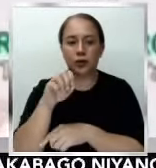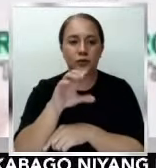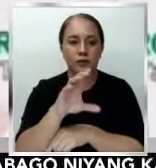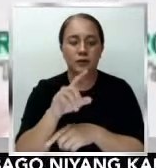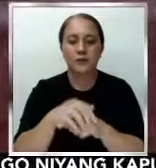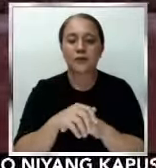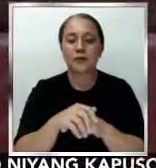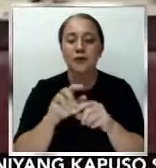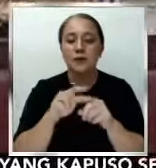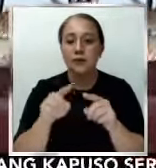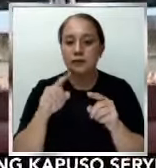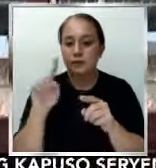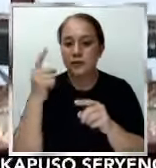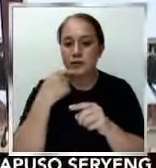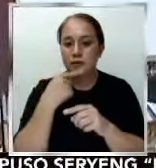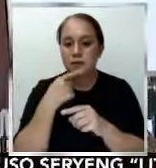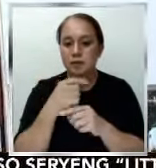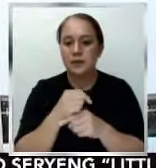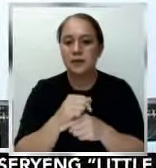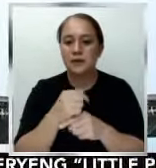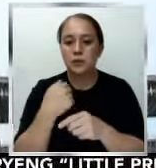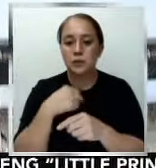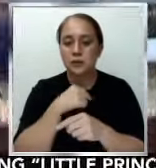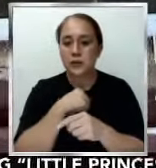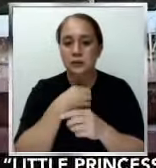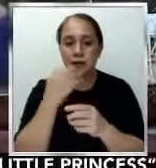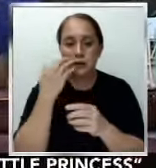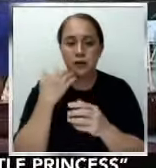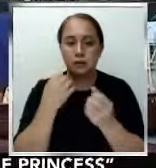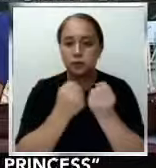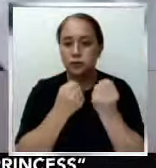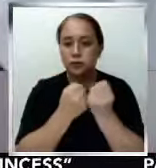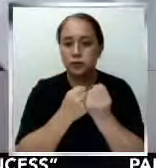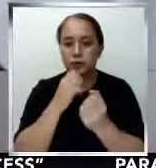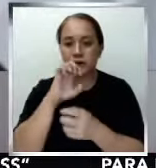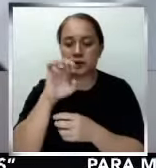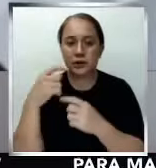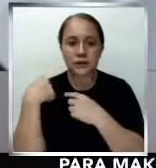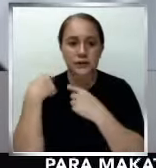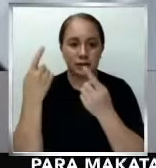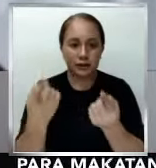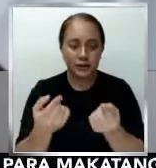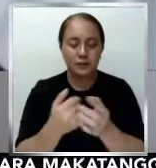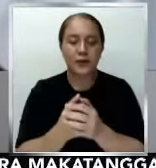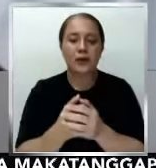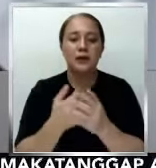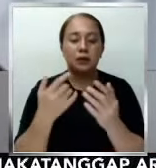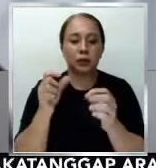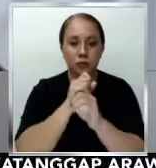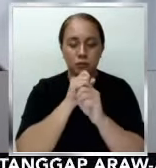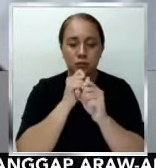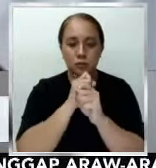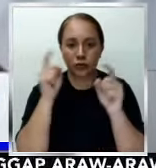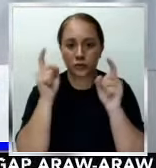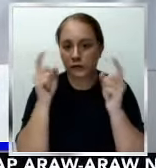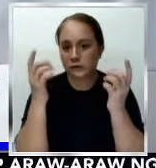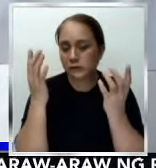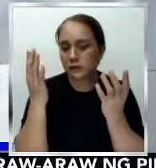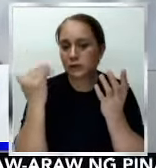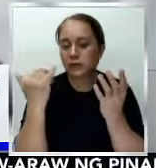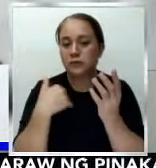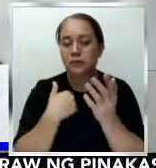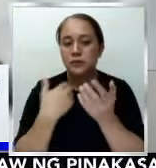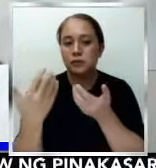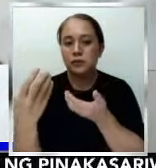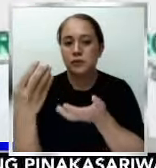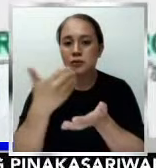itong sinabi na hindi raw sila nagkulang na suportahan si Obiena mula noon. Kaya nagulat na lang daw siya nang lumapit sa kanila si